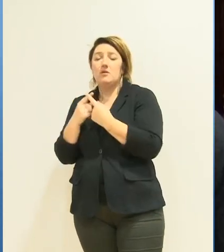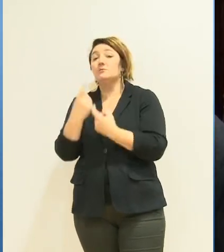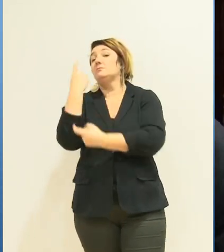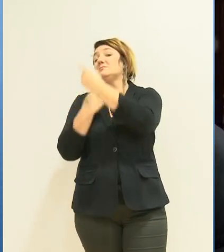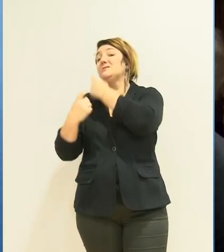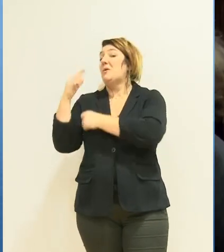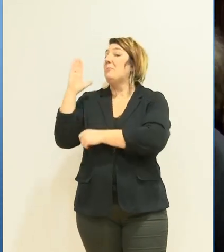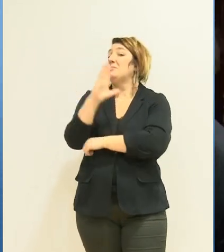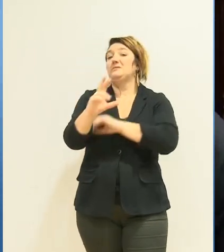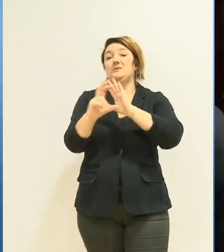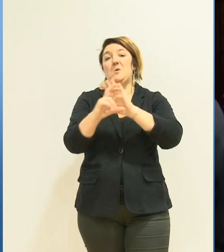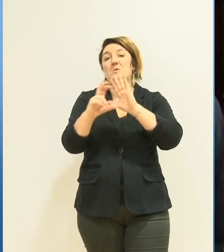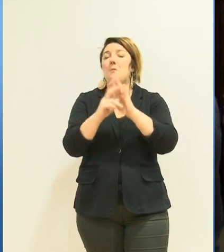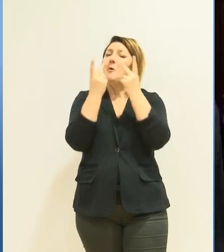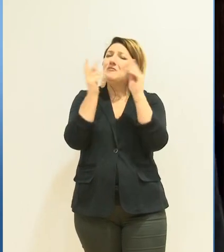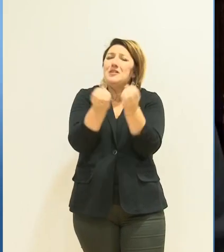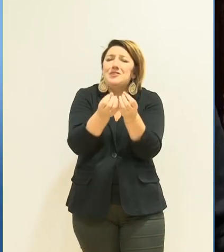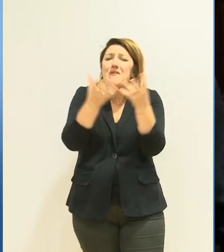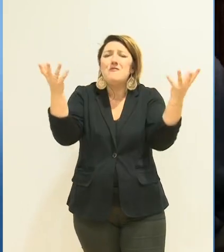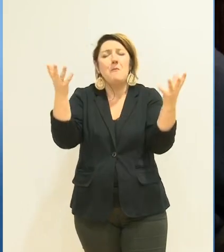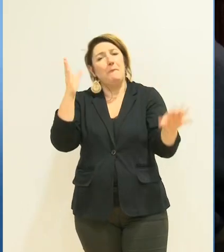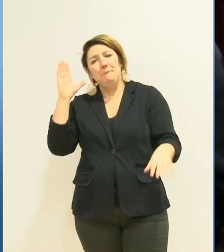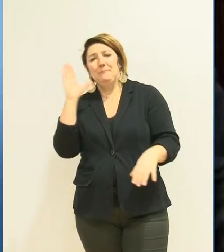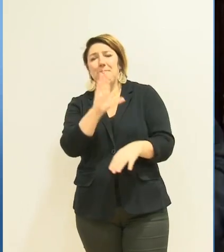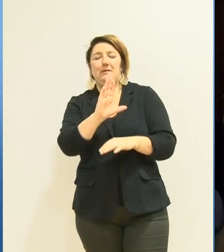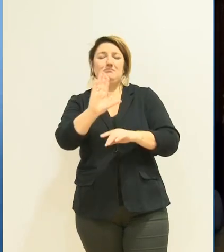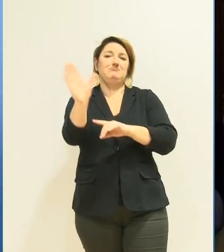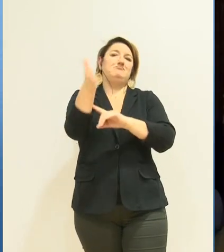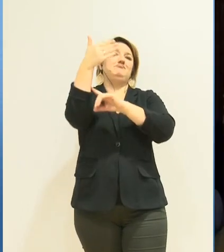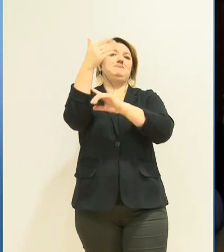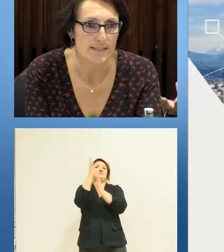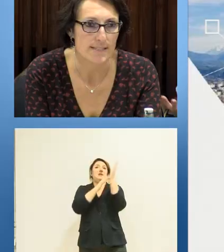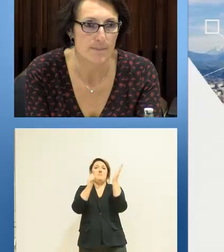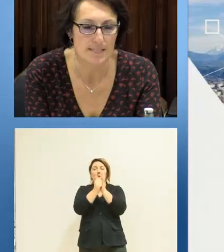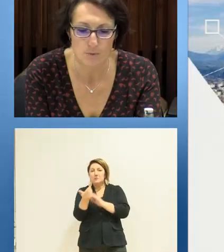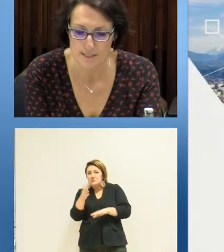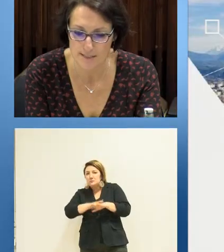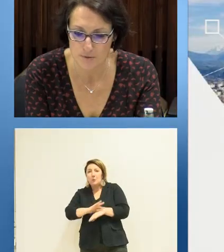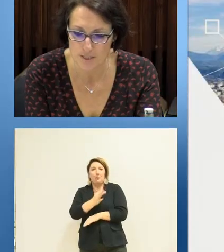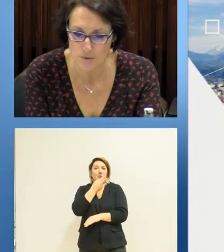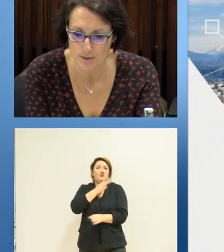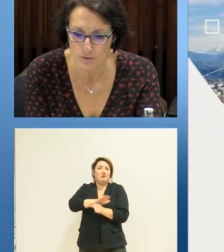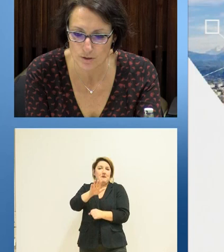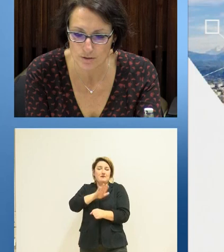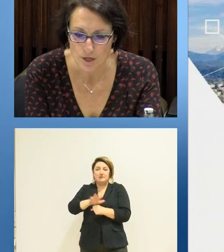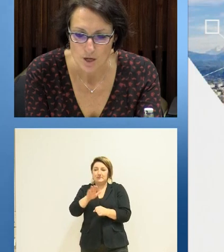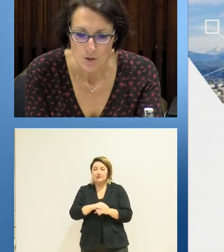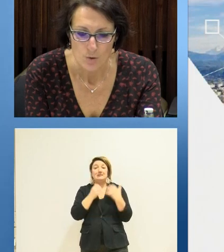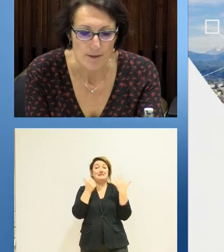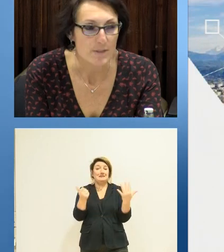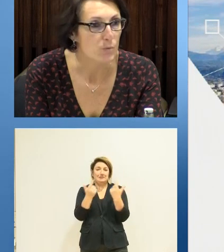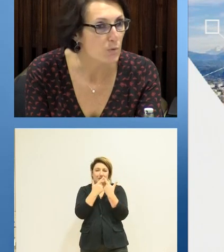et le développement de notre ville et qui était insuffisamment exploité ces six bâtiments sélectionnés gelé redonne